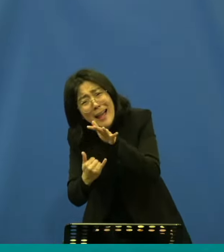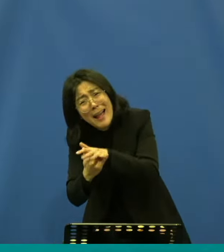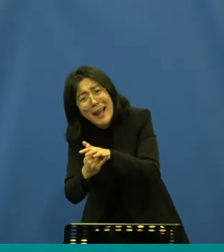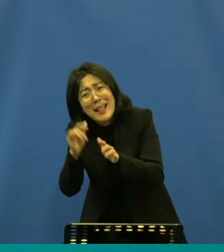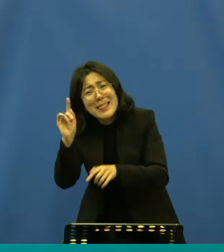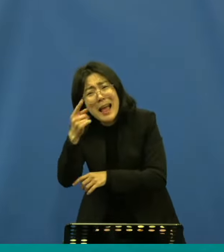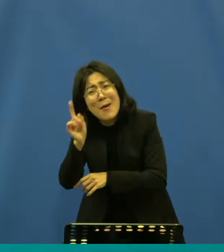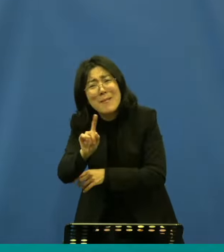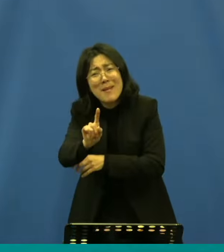그 이름을